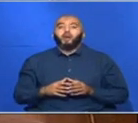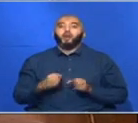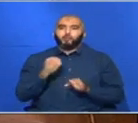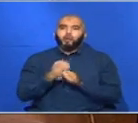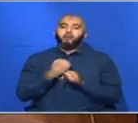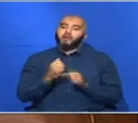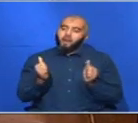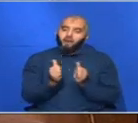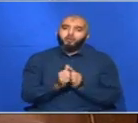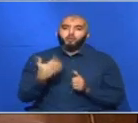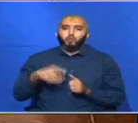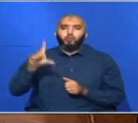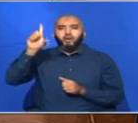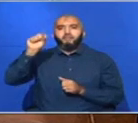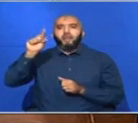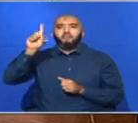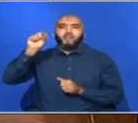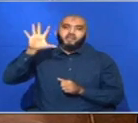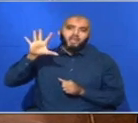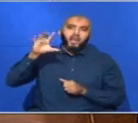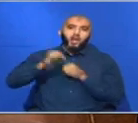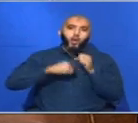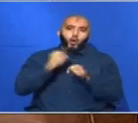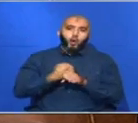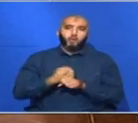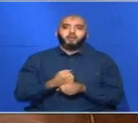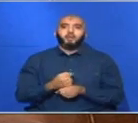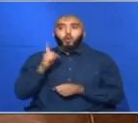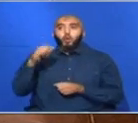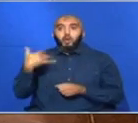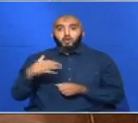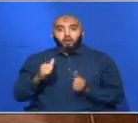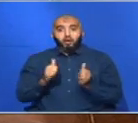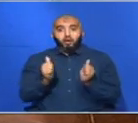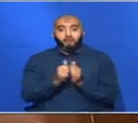وكان معنا في وزاره الشؤون الدينيه الى درجه